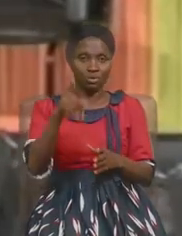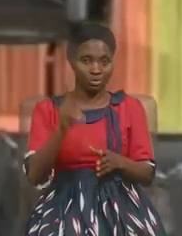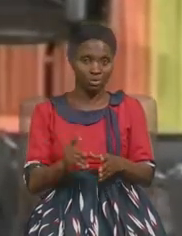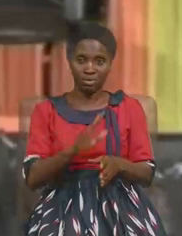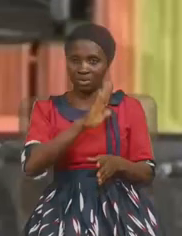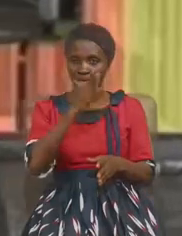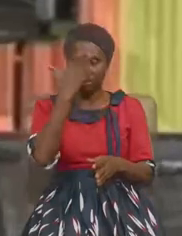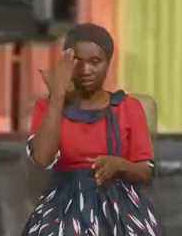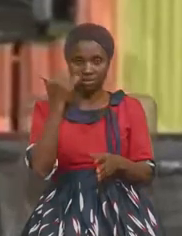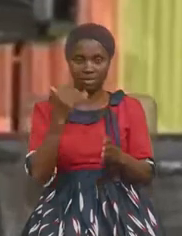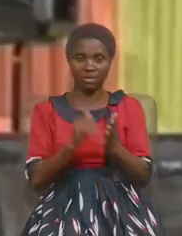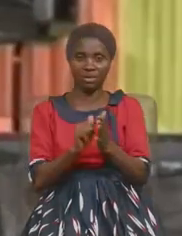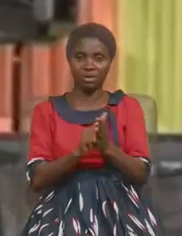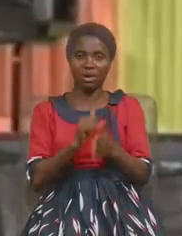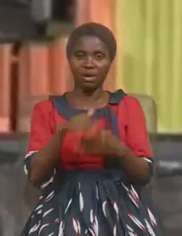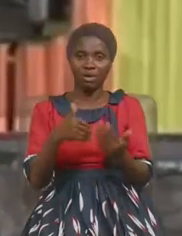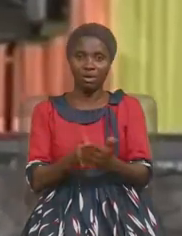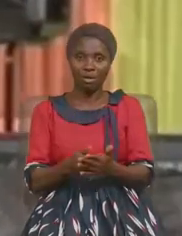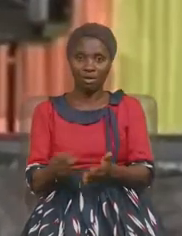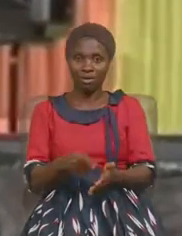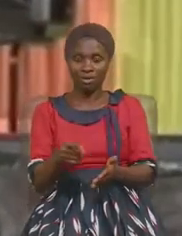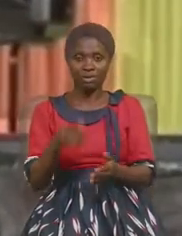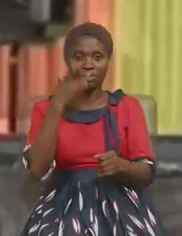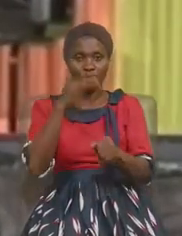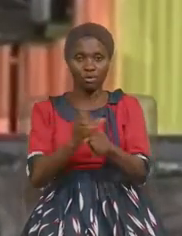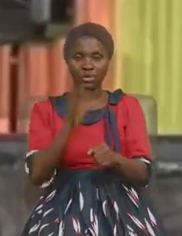que toutes ces promesses sont à toi